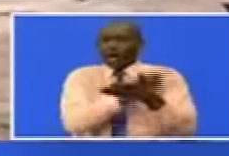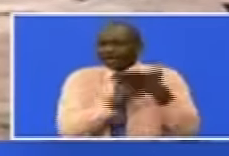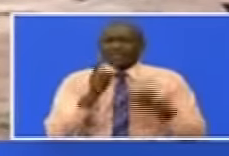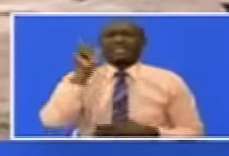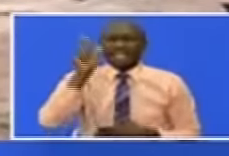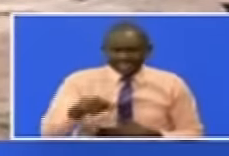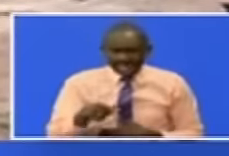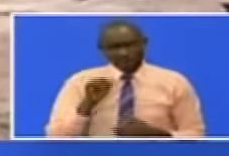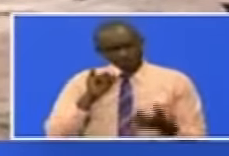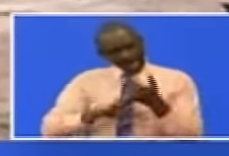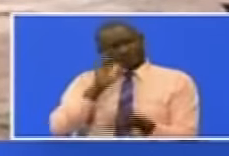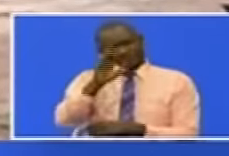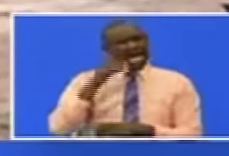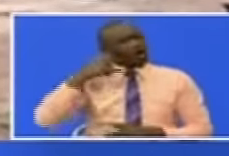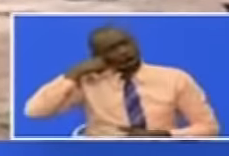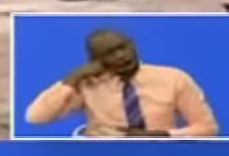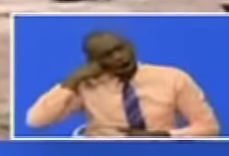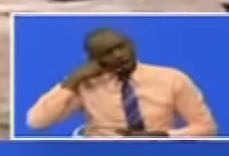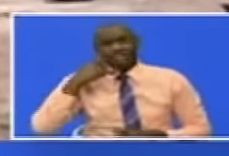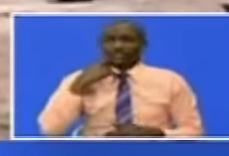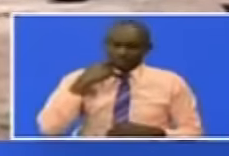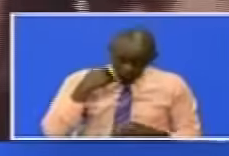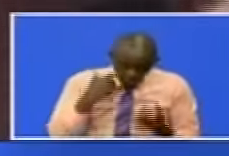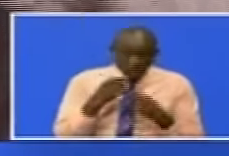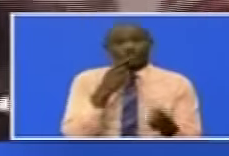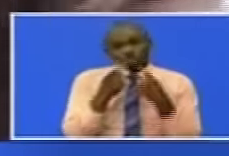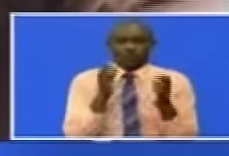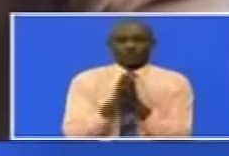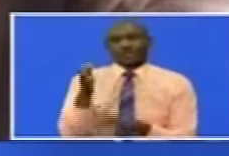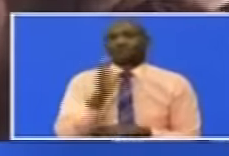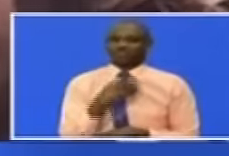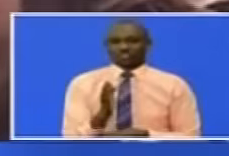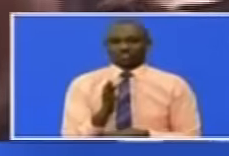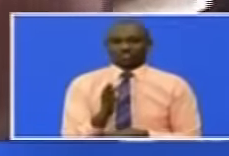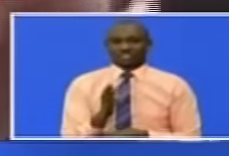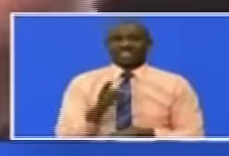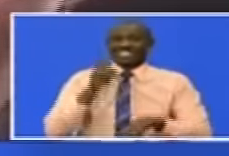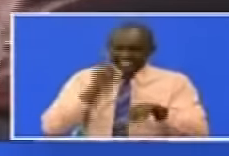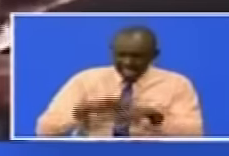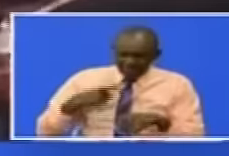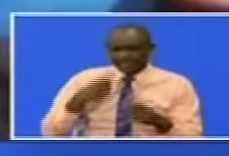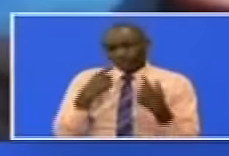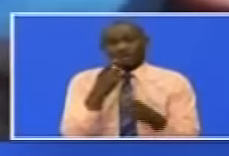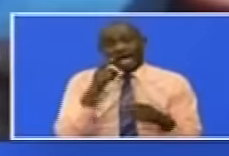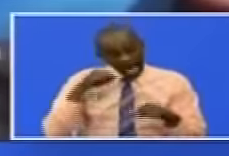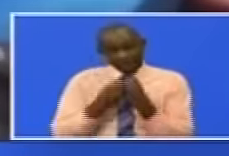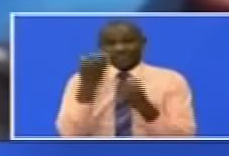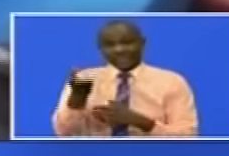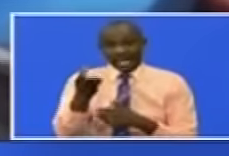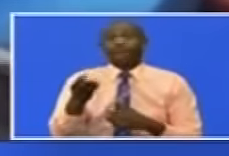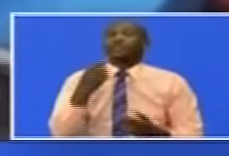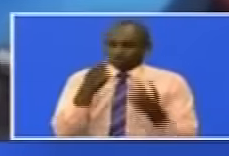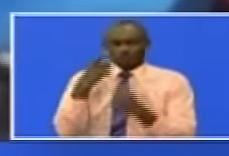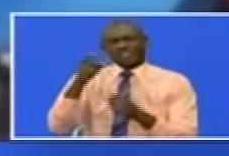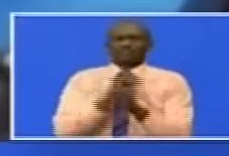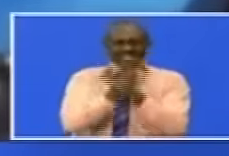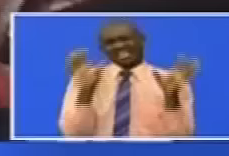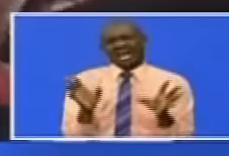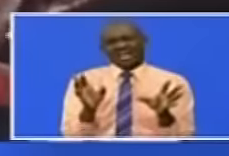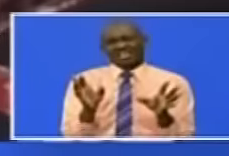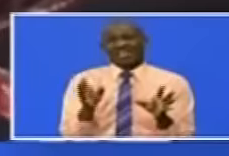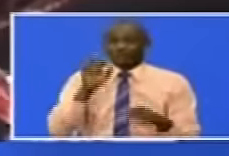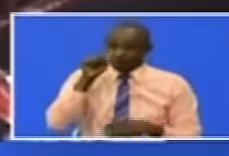mkewe akamtafuta kwa njia ya simu na kudai kumpata. Baada ya kisa kufanyika alipatikana. Baada